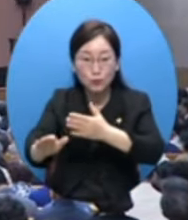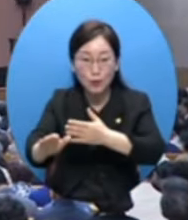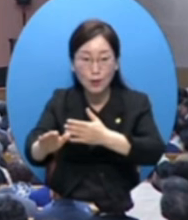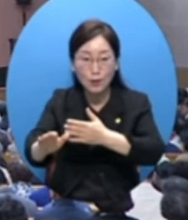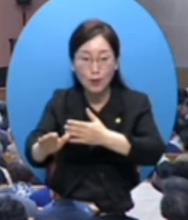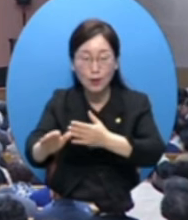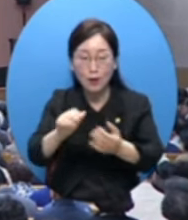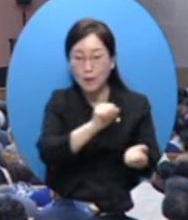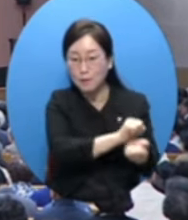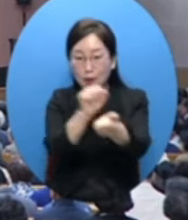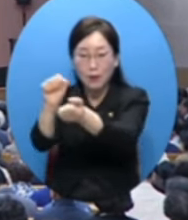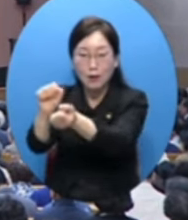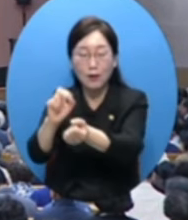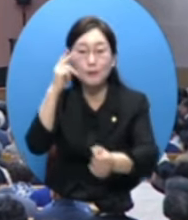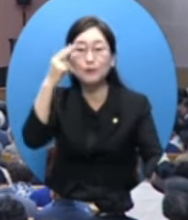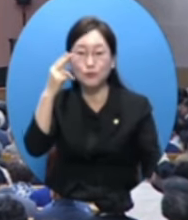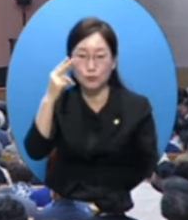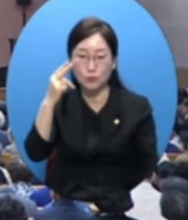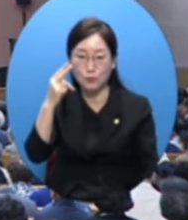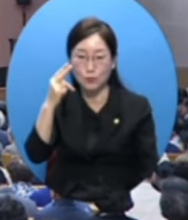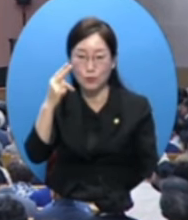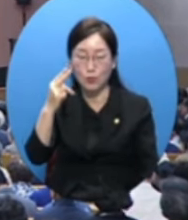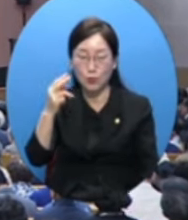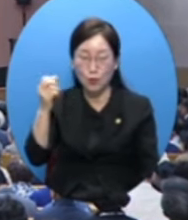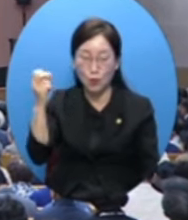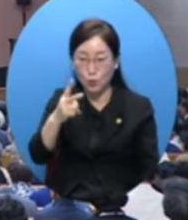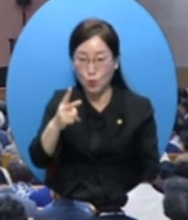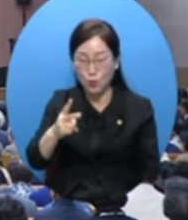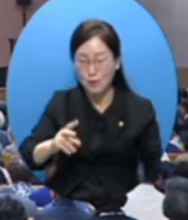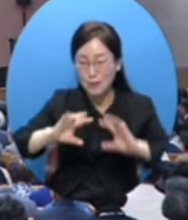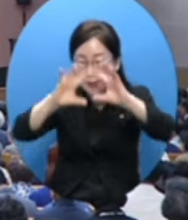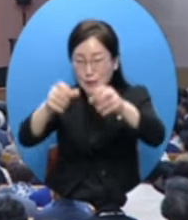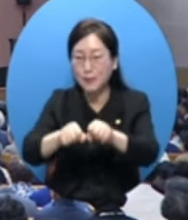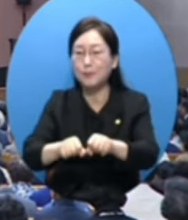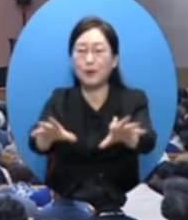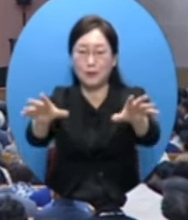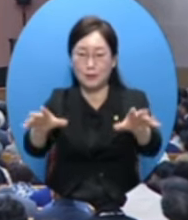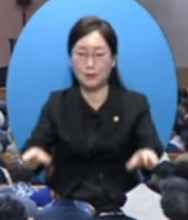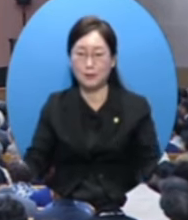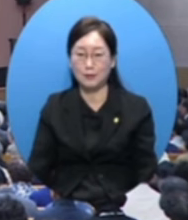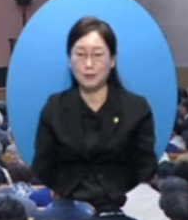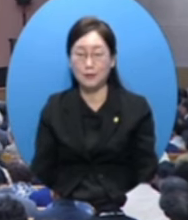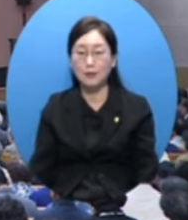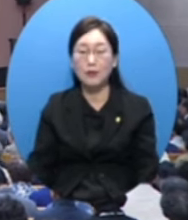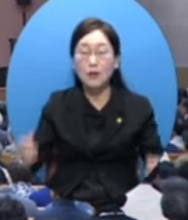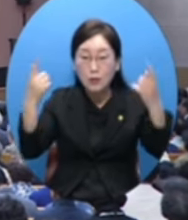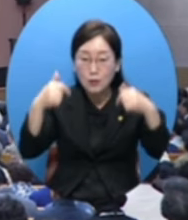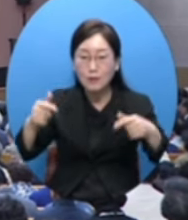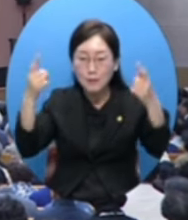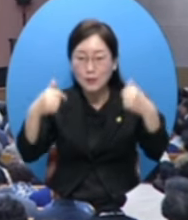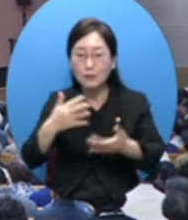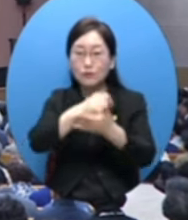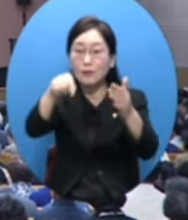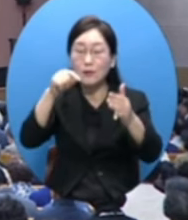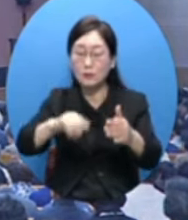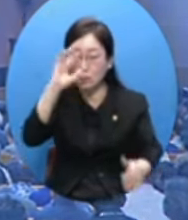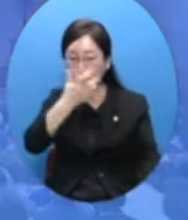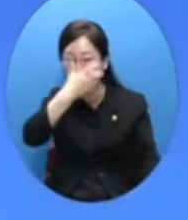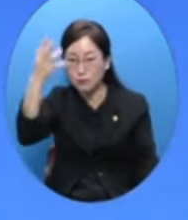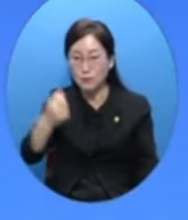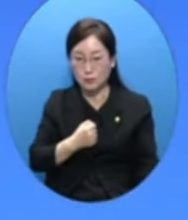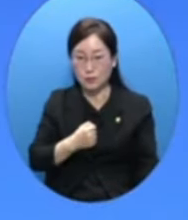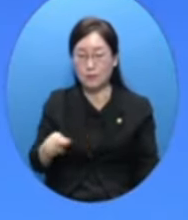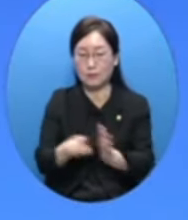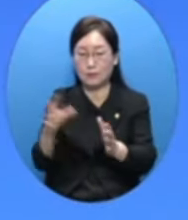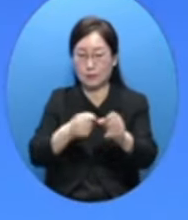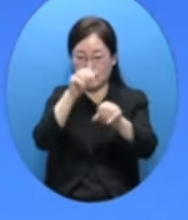부흥운동이 미국으로 옮겨져서 미국을 통하여 또 복음이 전 세계로 확산된 것입니다. 여러분 날마다 주님에서 걸어간 꿈을 품고